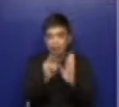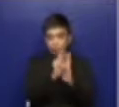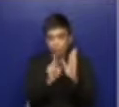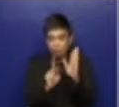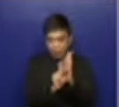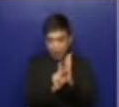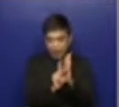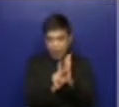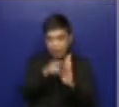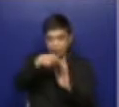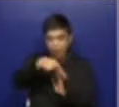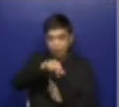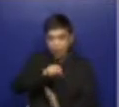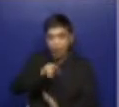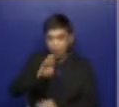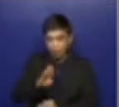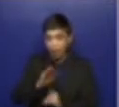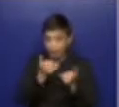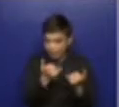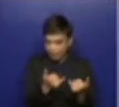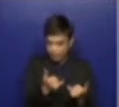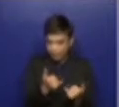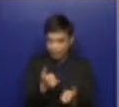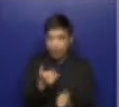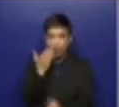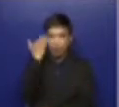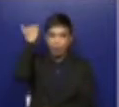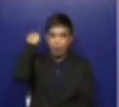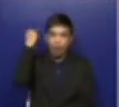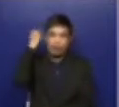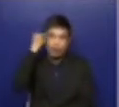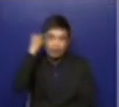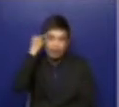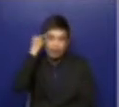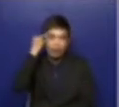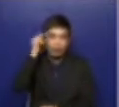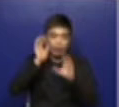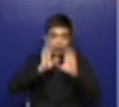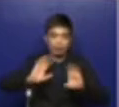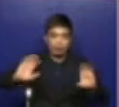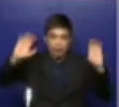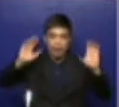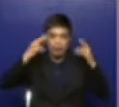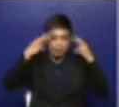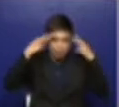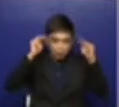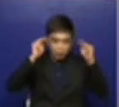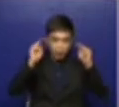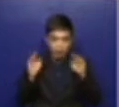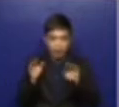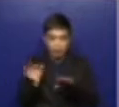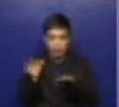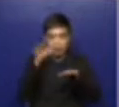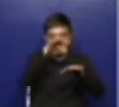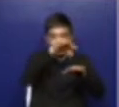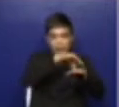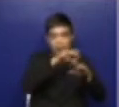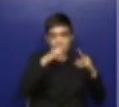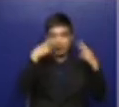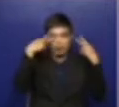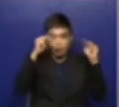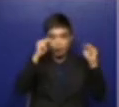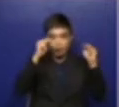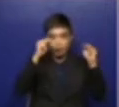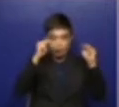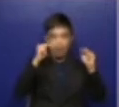ยังคิดแต่แรกว่าตั้งแต่รัฐบาลท่านพลเอกประยุทธ์มาเป็นนายกรัฐมนตรีนี่รอบหลังจากเป็นผู้แทน